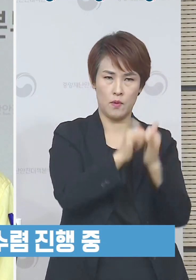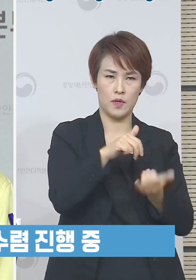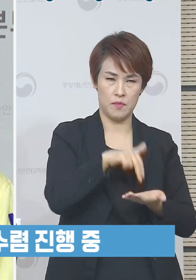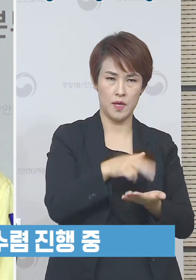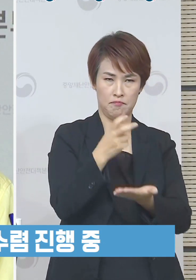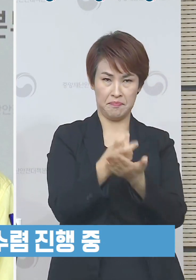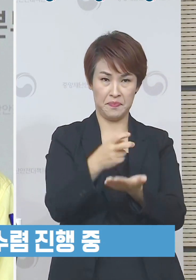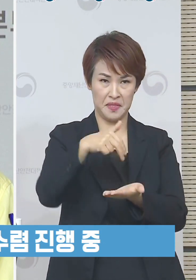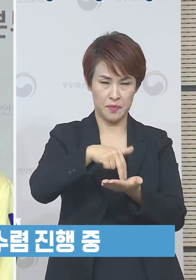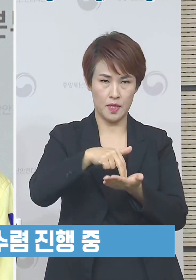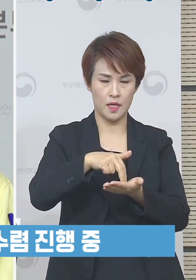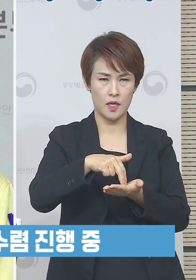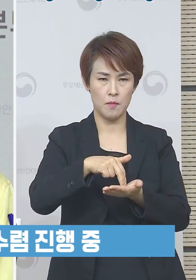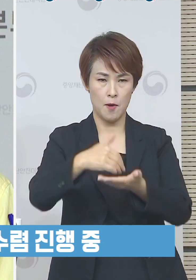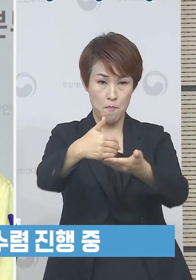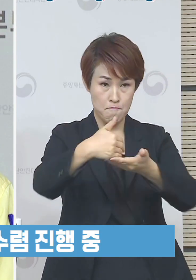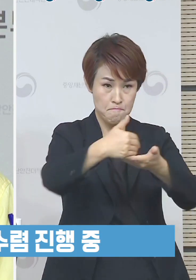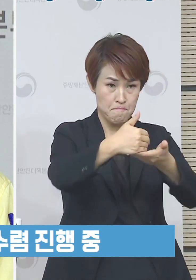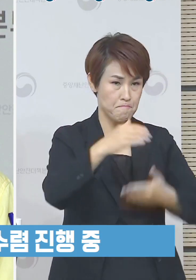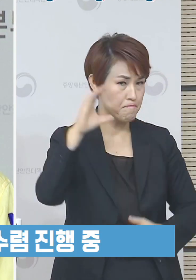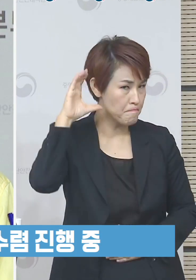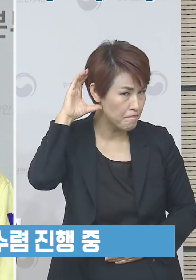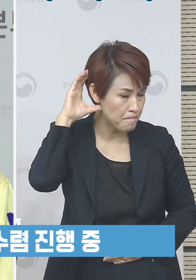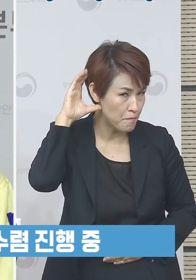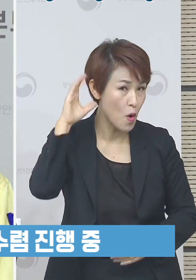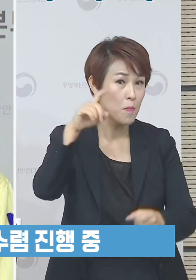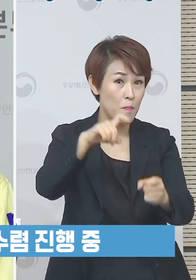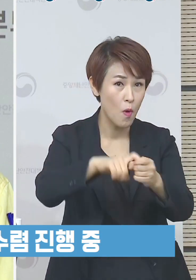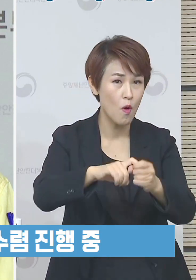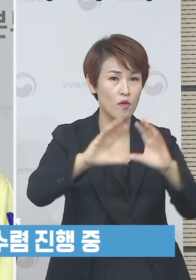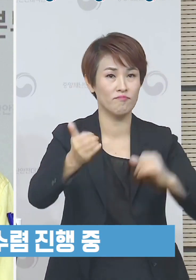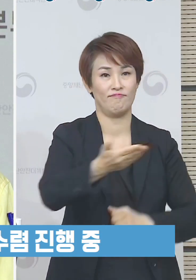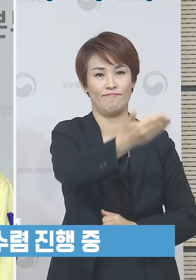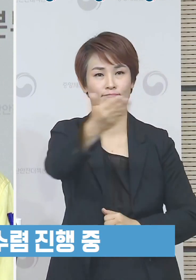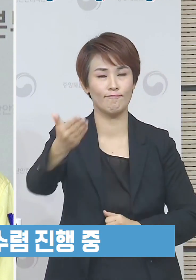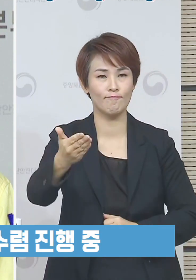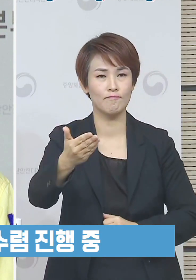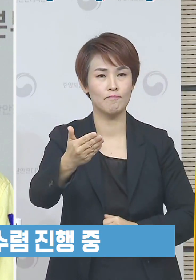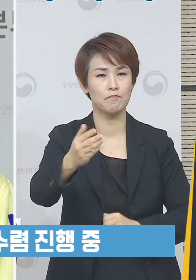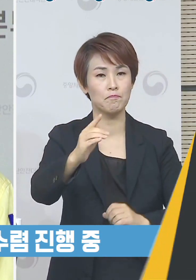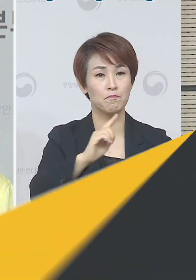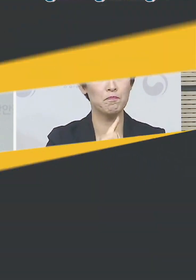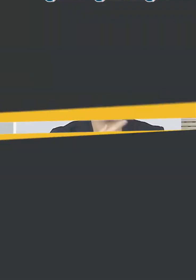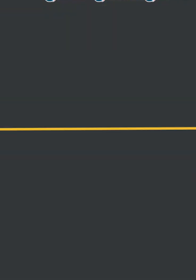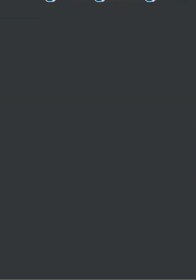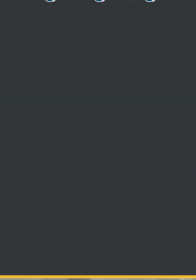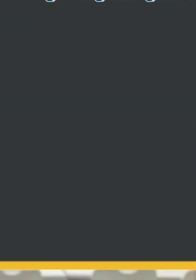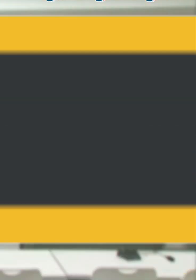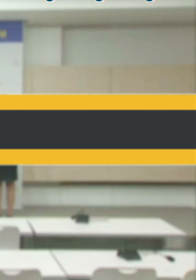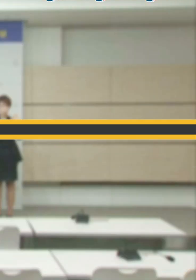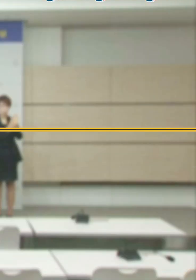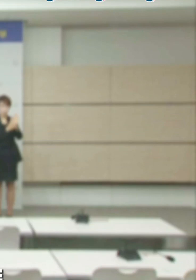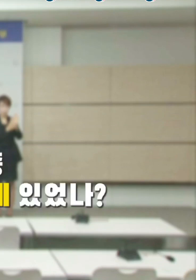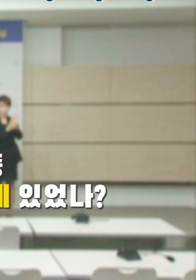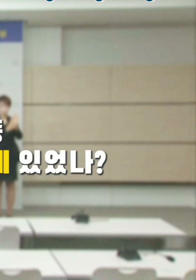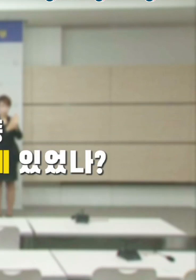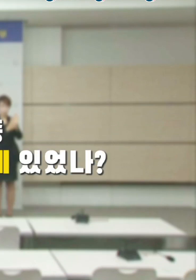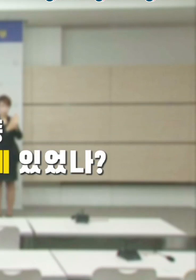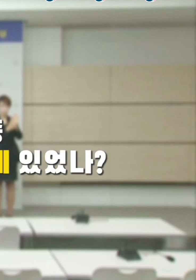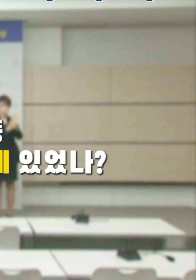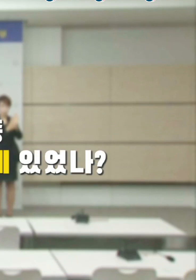차원의 제안을 듣고 반영하기 위하여 국민들의 의견 수렴도 진행하고 있습니다.